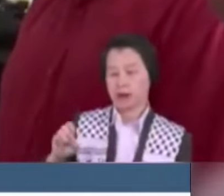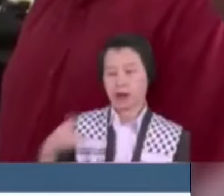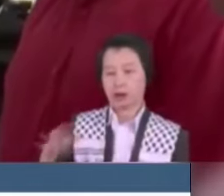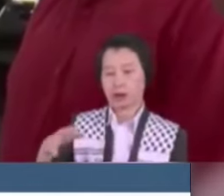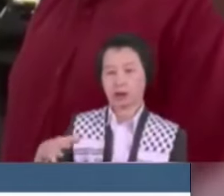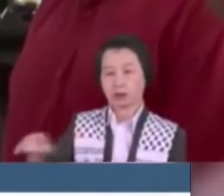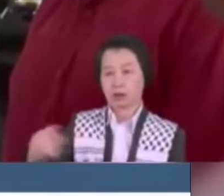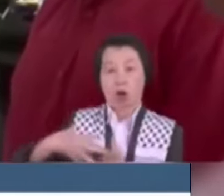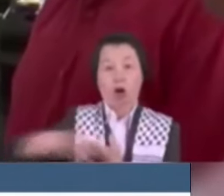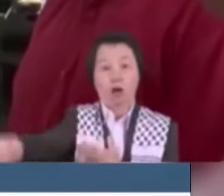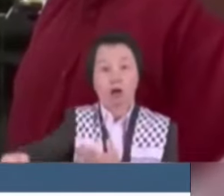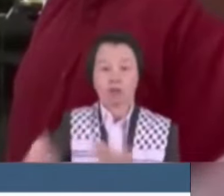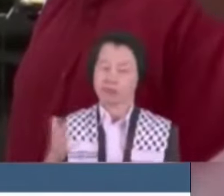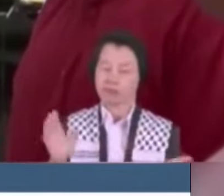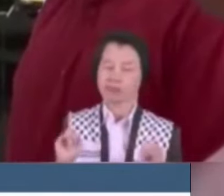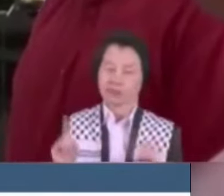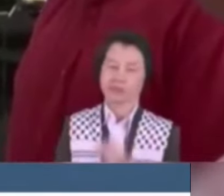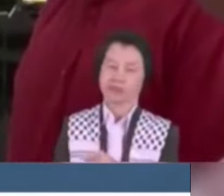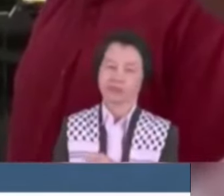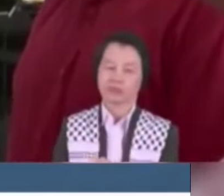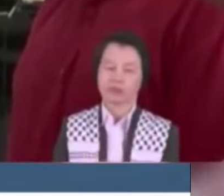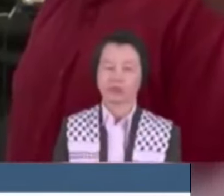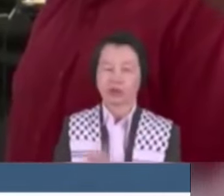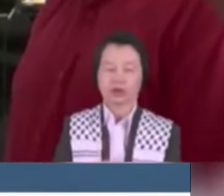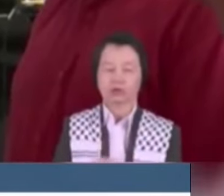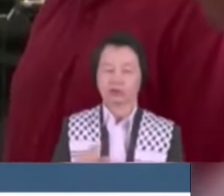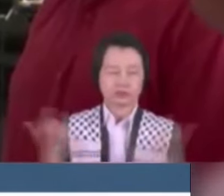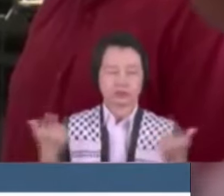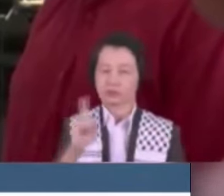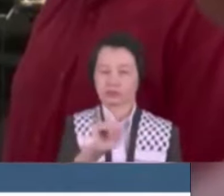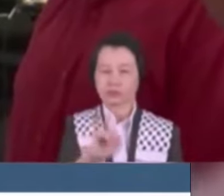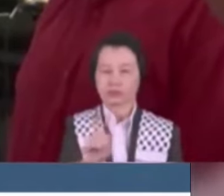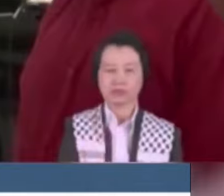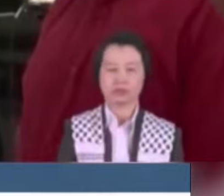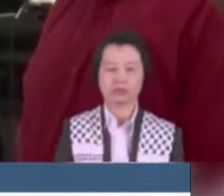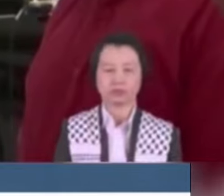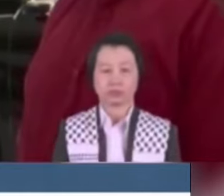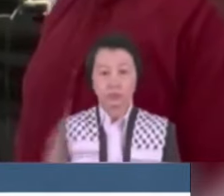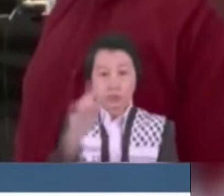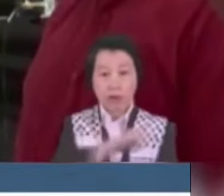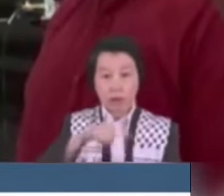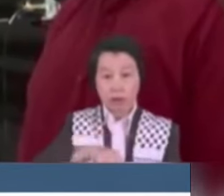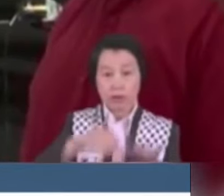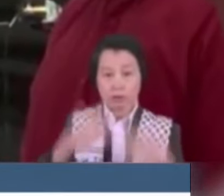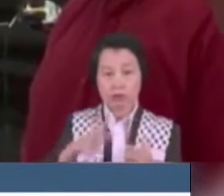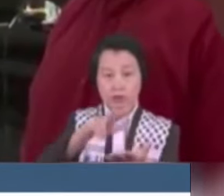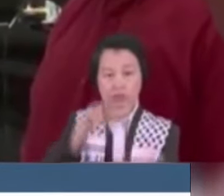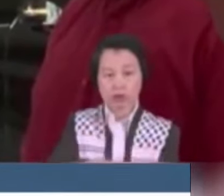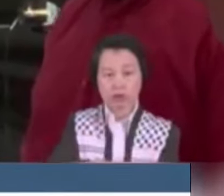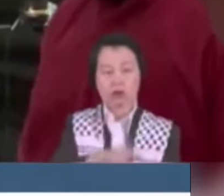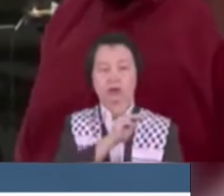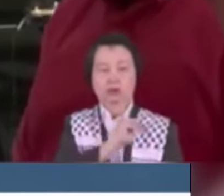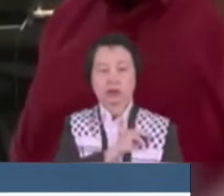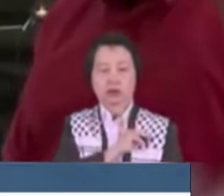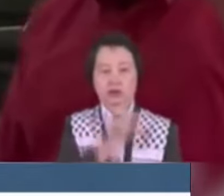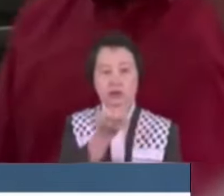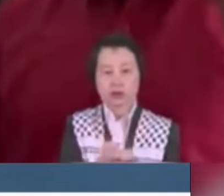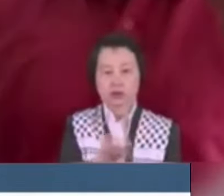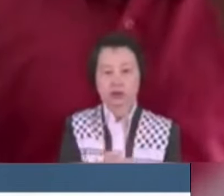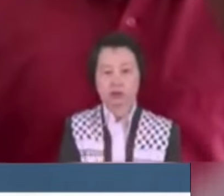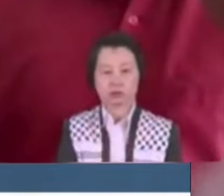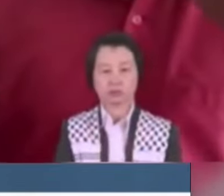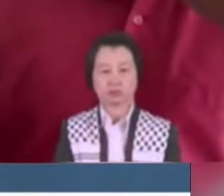massud kej kutagai pengarang berita di Kuala Lumpur kemarin seb Datuk rafizi nyangkal sistem padu digodam berindik Ari seraban orang tamak ng